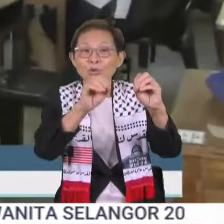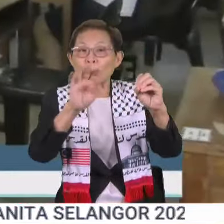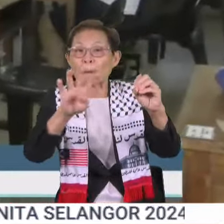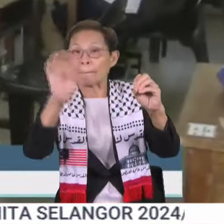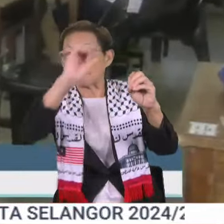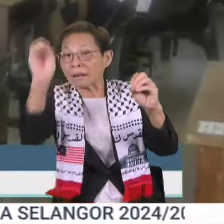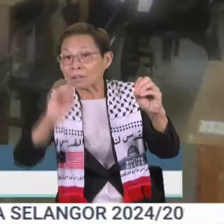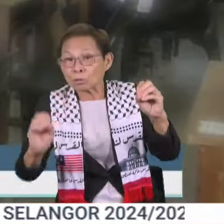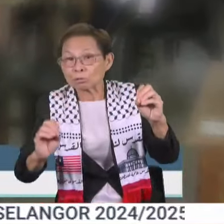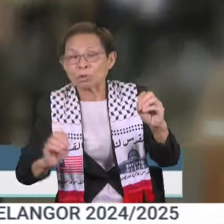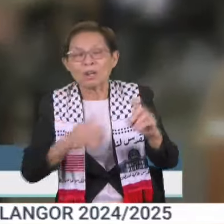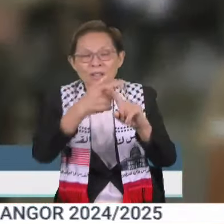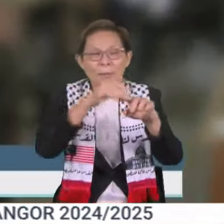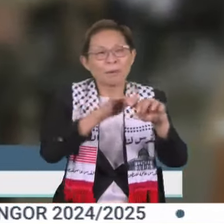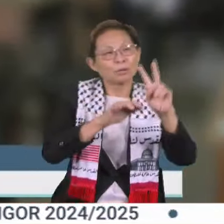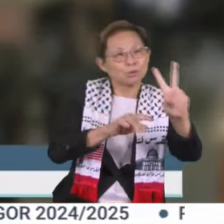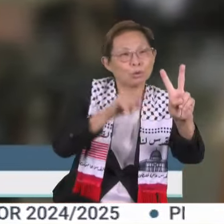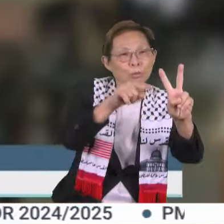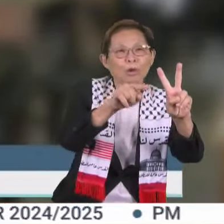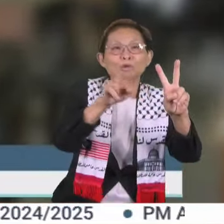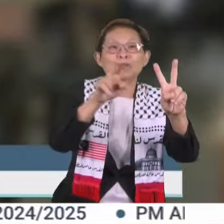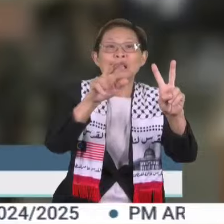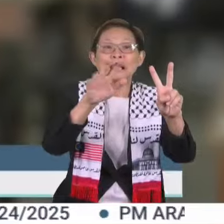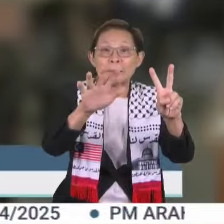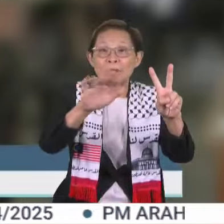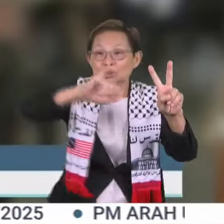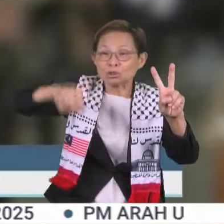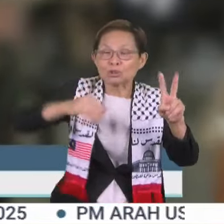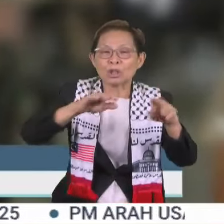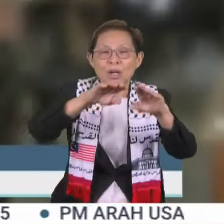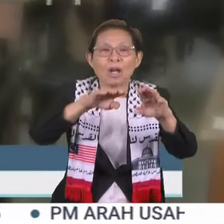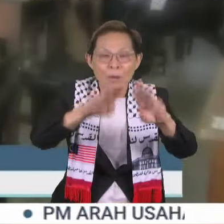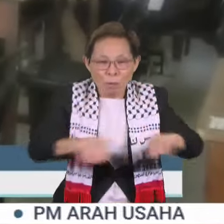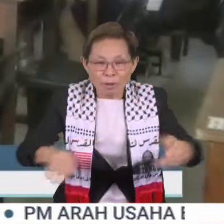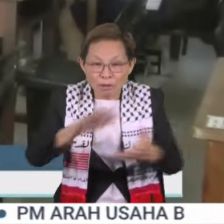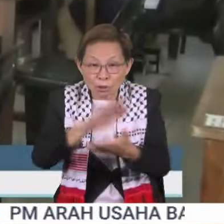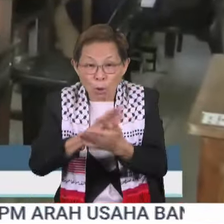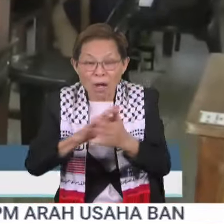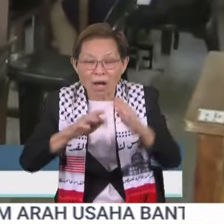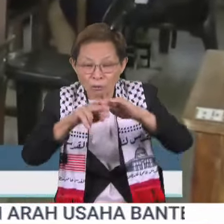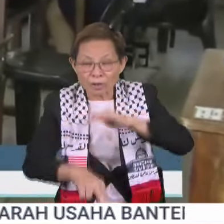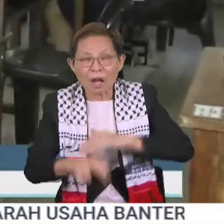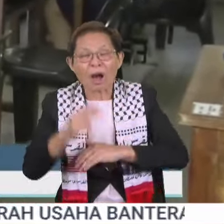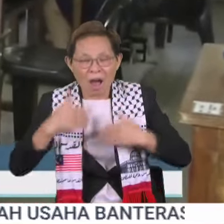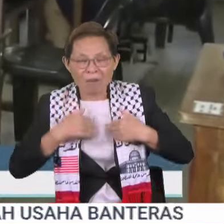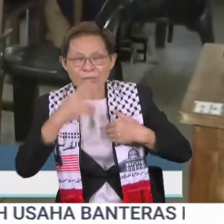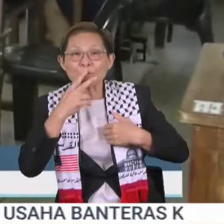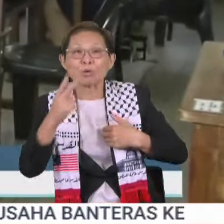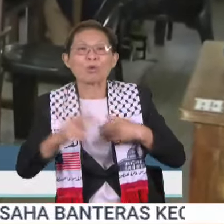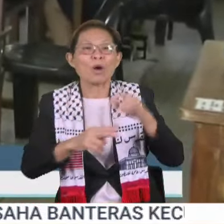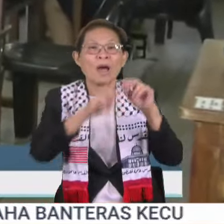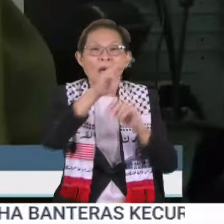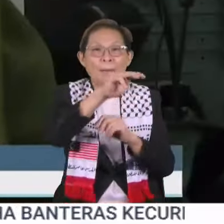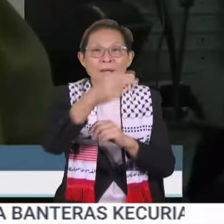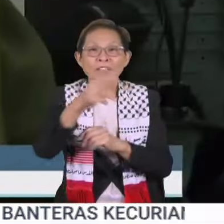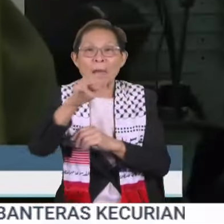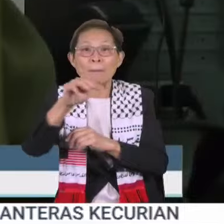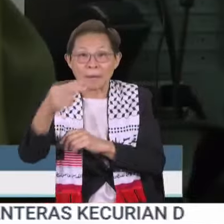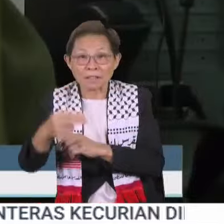0.04% daripada 2.5 juta murid sekolah rendah turut merokok. NHMS